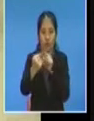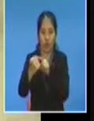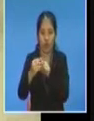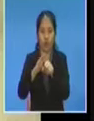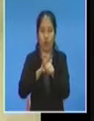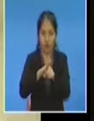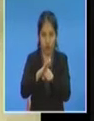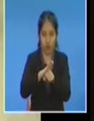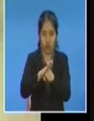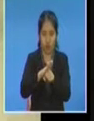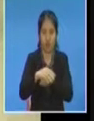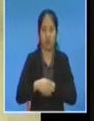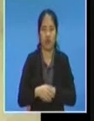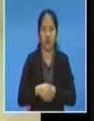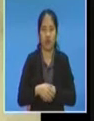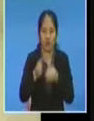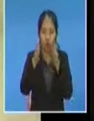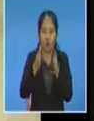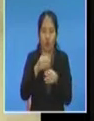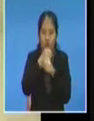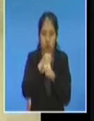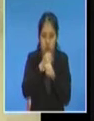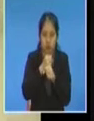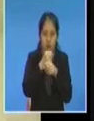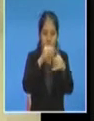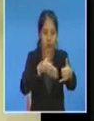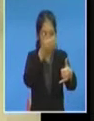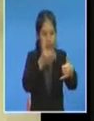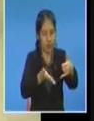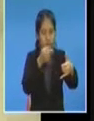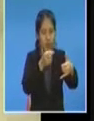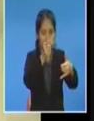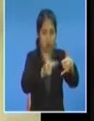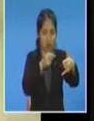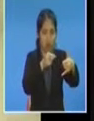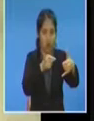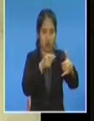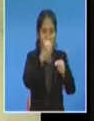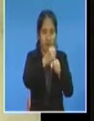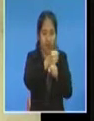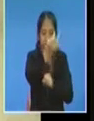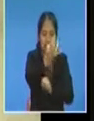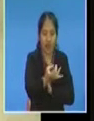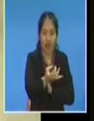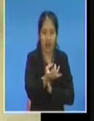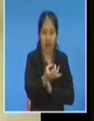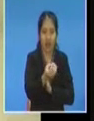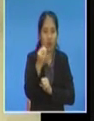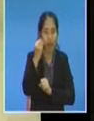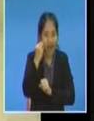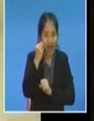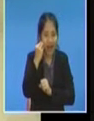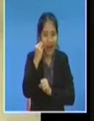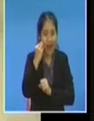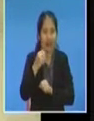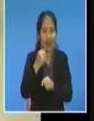กับความรู้ความสามารถและประสบการณ์ช่วงเวลาการทำงาน สถานที่ทำงานทำจากบ้านไปส่งเป็นชิ้น